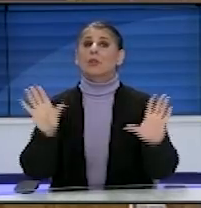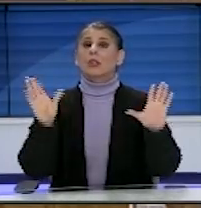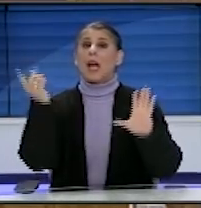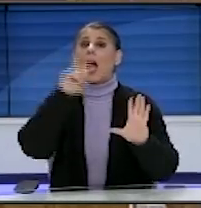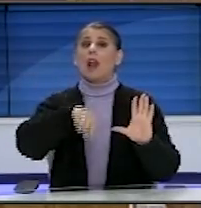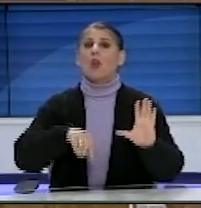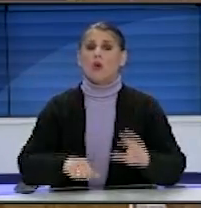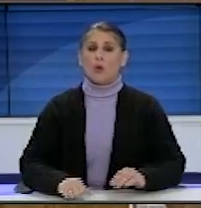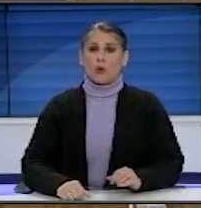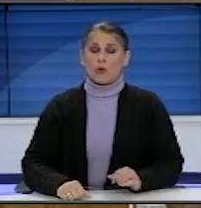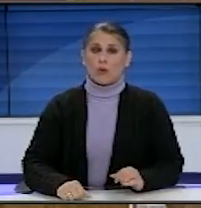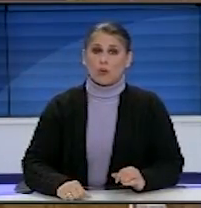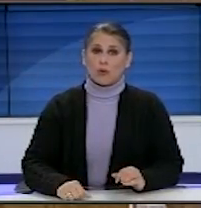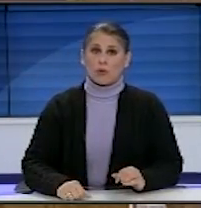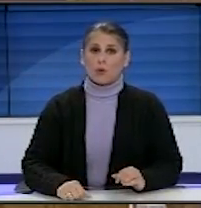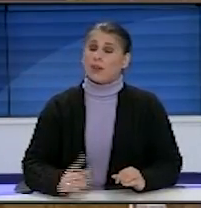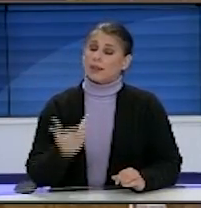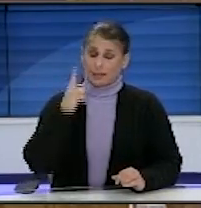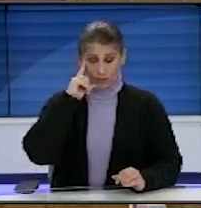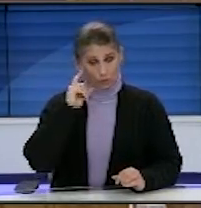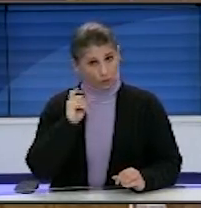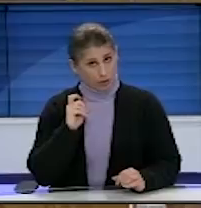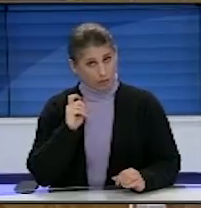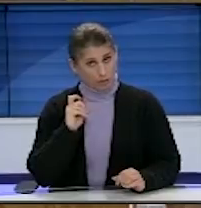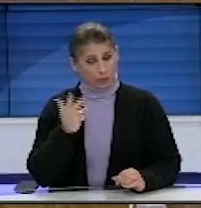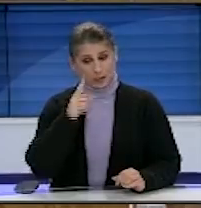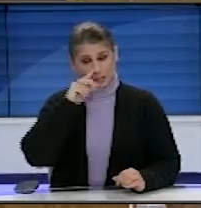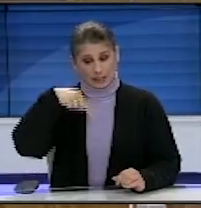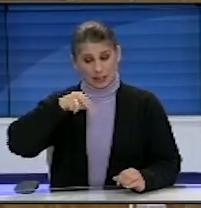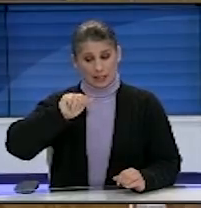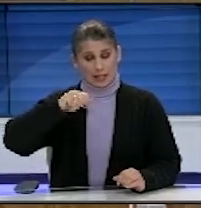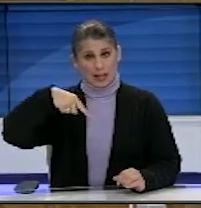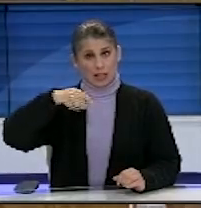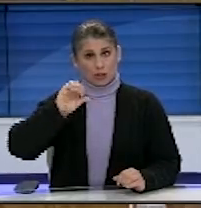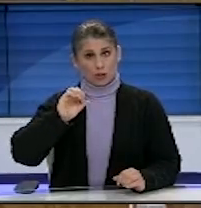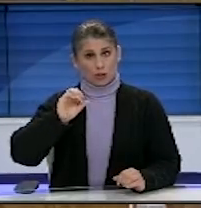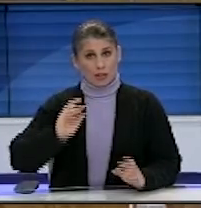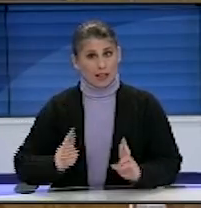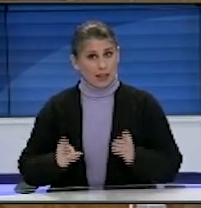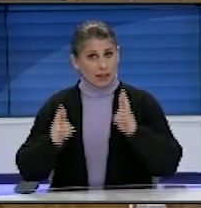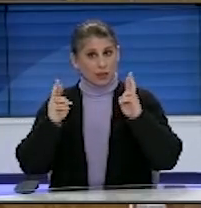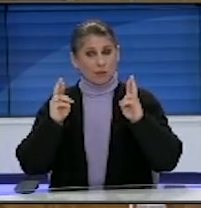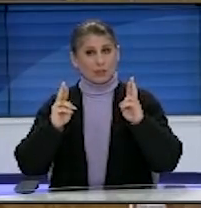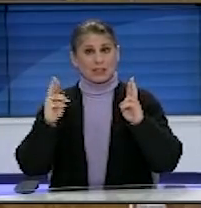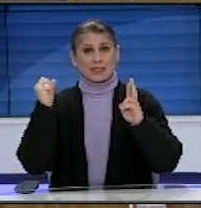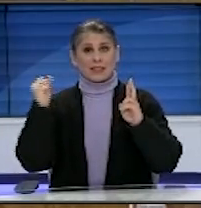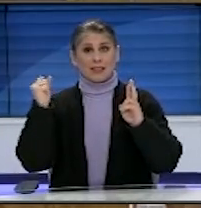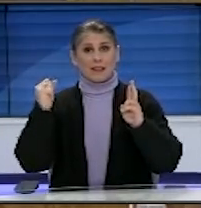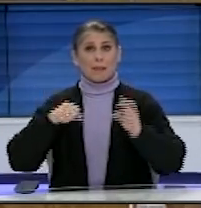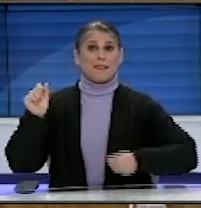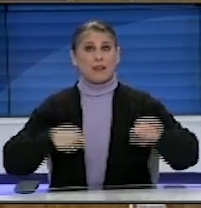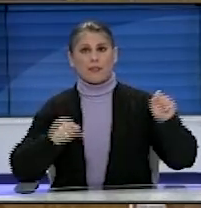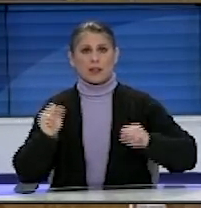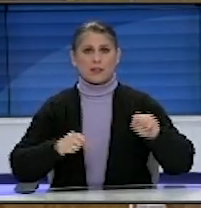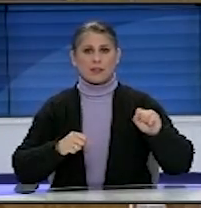άλλο? Γιατί είναι γνωστό ότι το ΝΑΤΟ ήδη ενεργοποίησε τη δύναμη